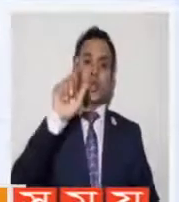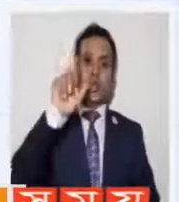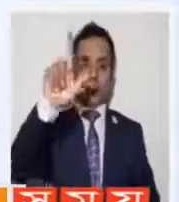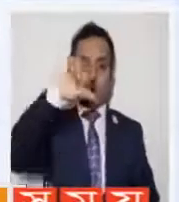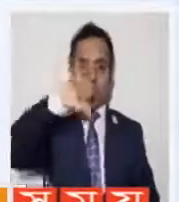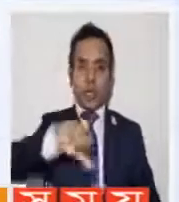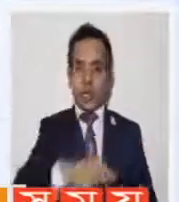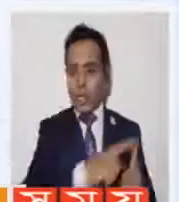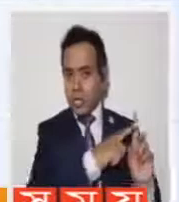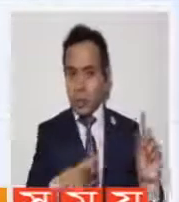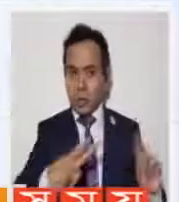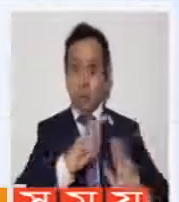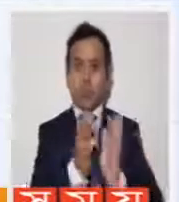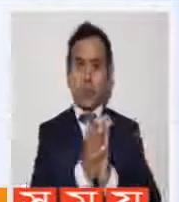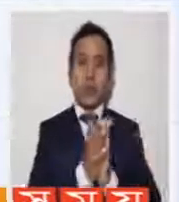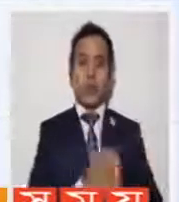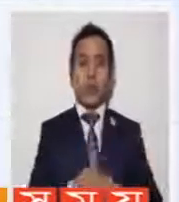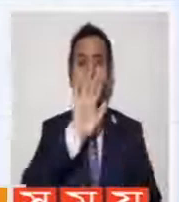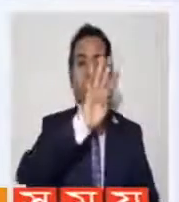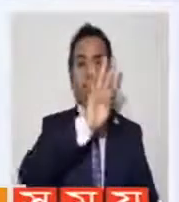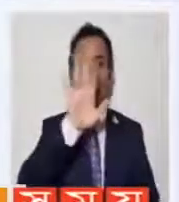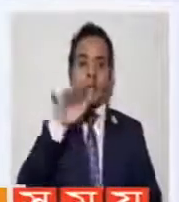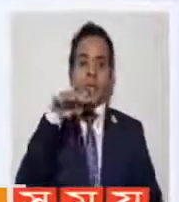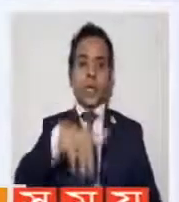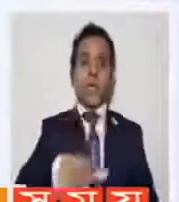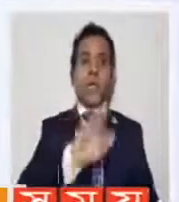২৪ ঘন্টায় ফোন কল রিসিভ করা হয়েছে